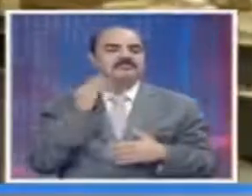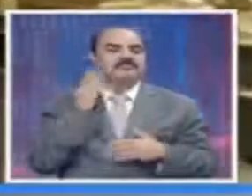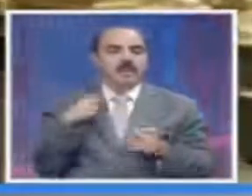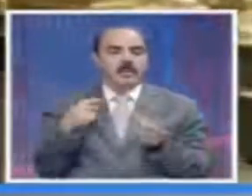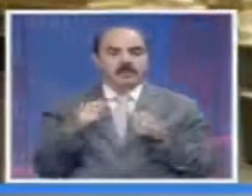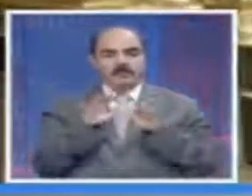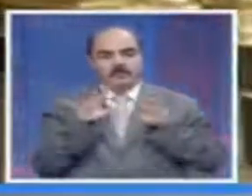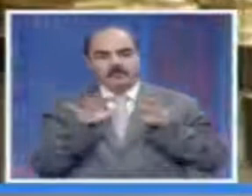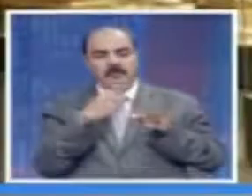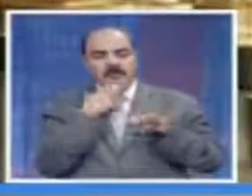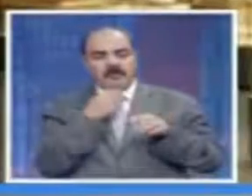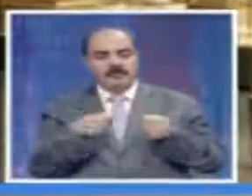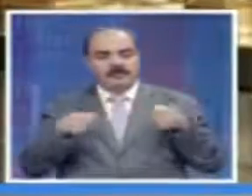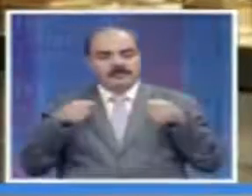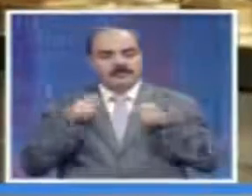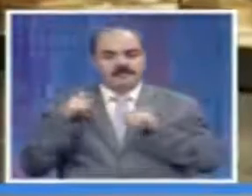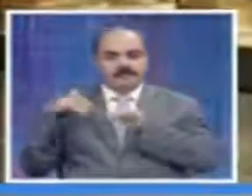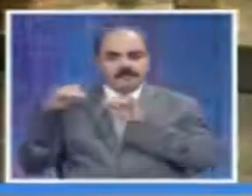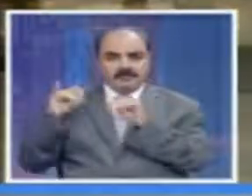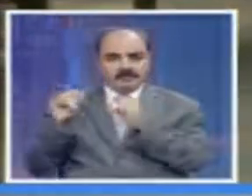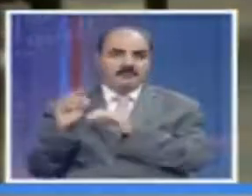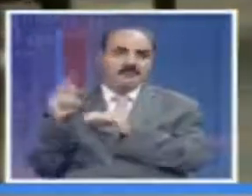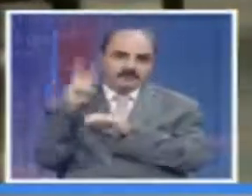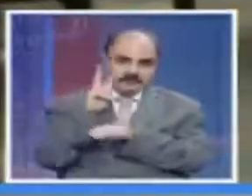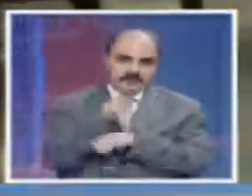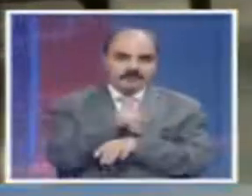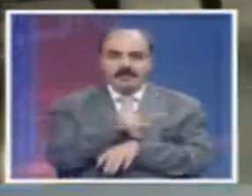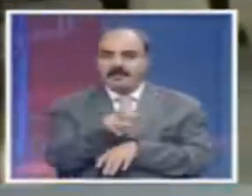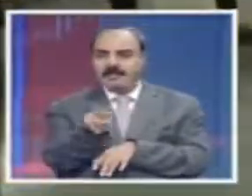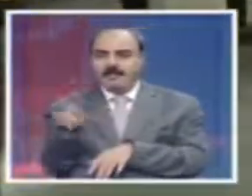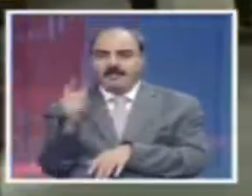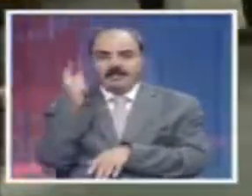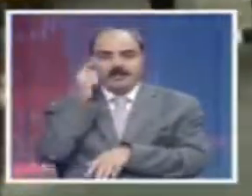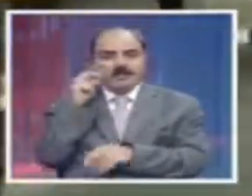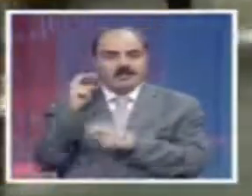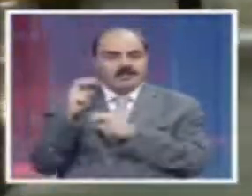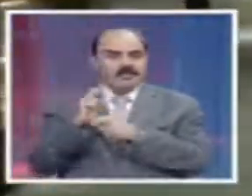العالمية تضاف للمقاصد السياحية التي تتمتع بها شرم الشيخ